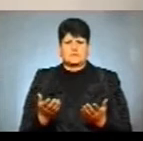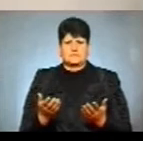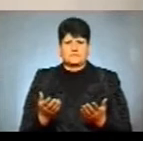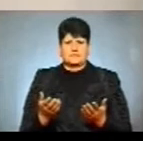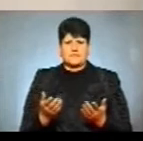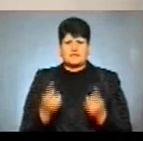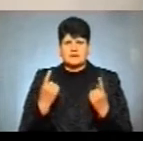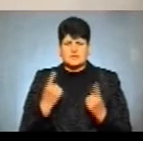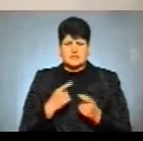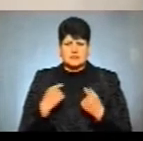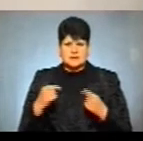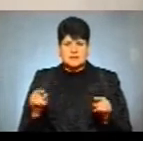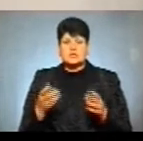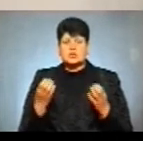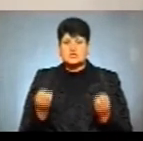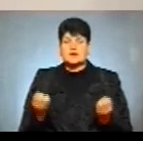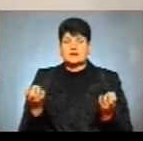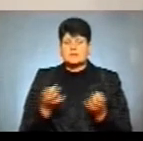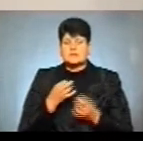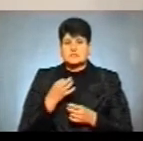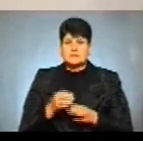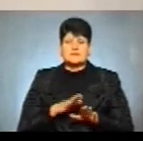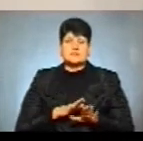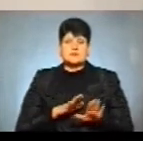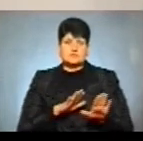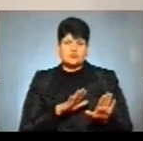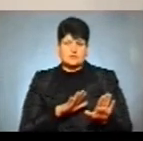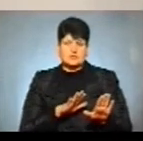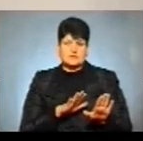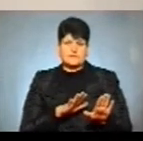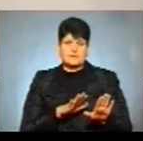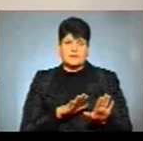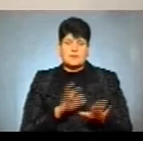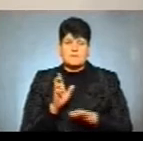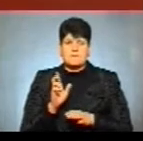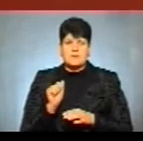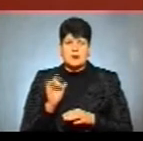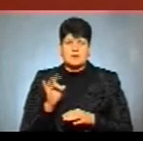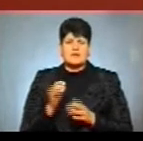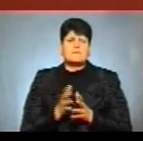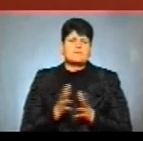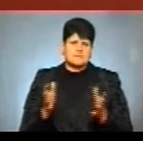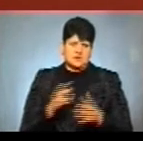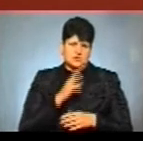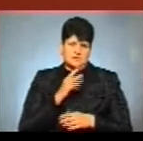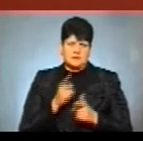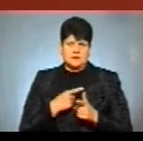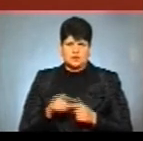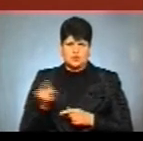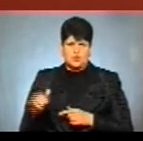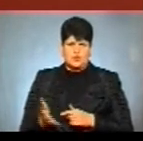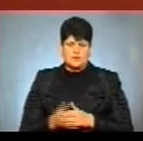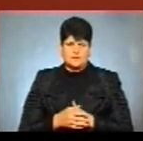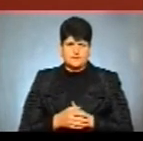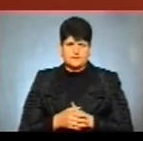різниця. І ще тут варто зазначити, що в заступників Степана Барни значно вища зарплата, ніж у нього